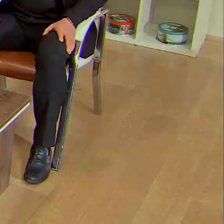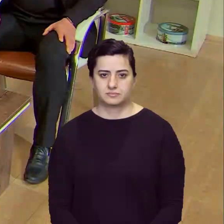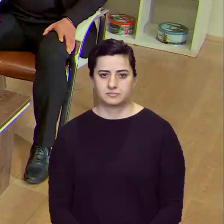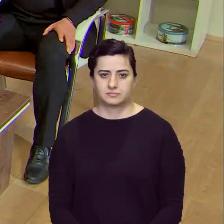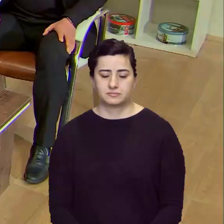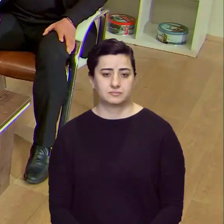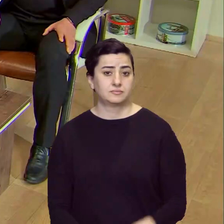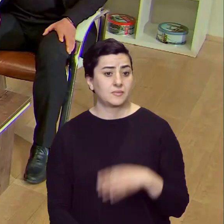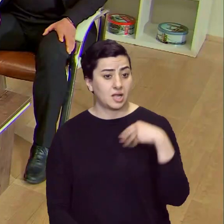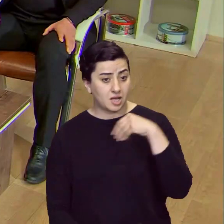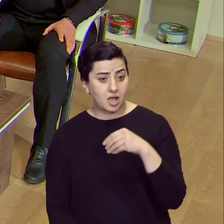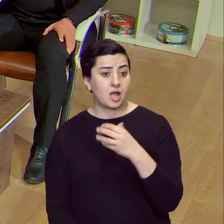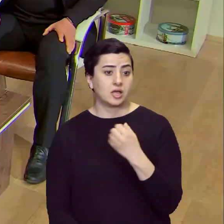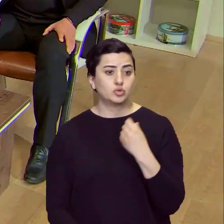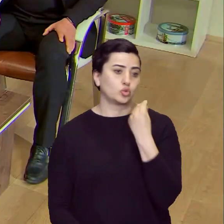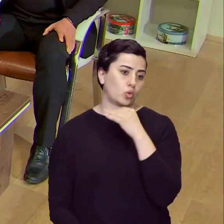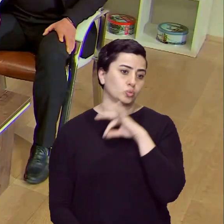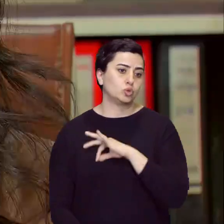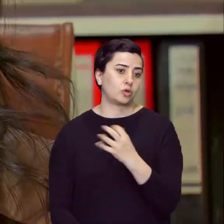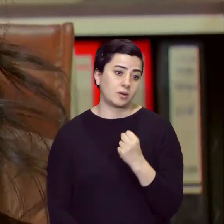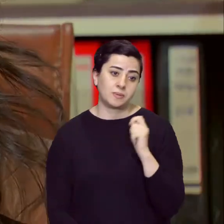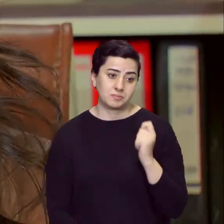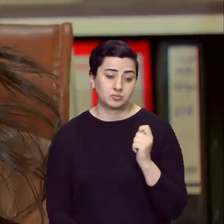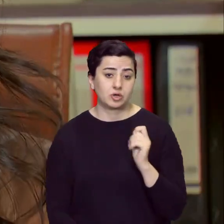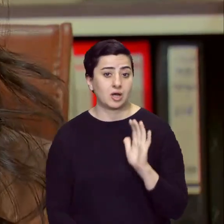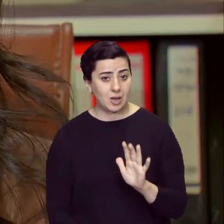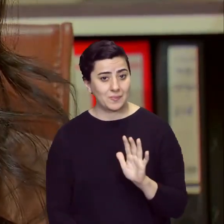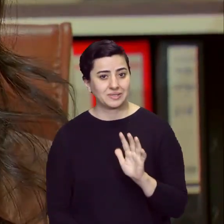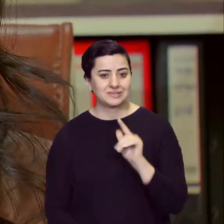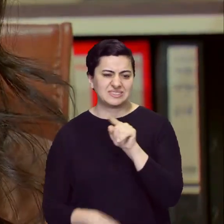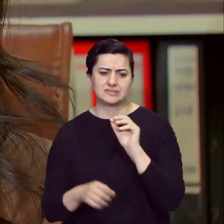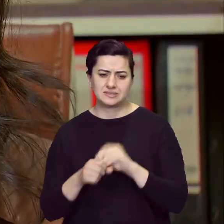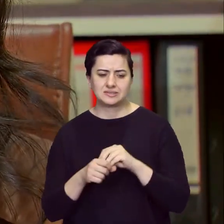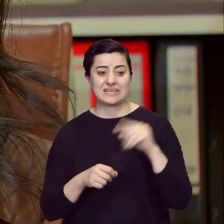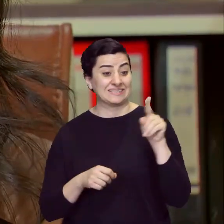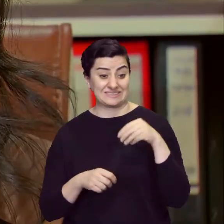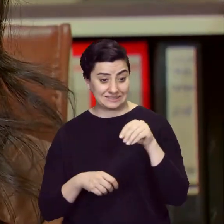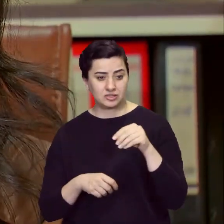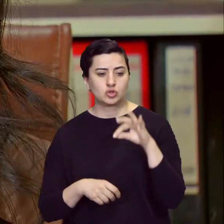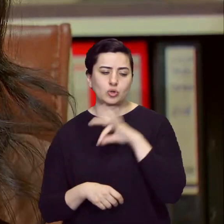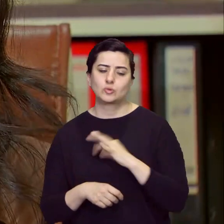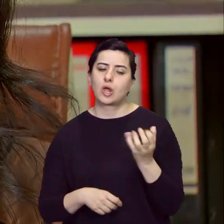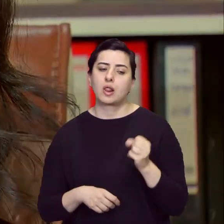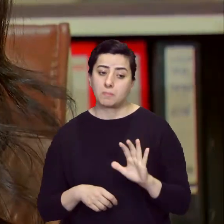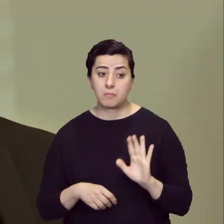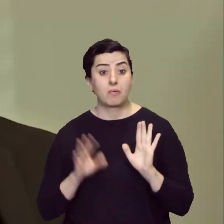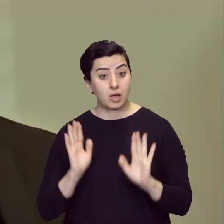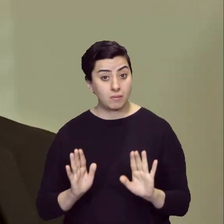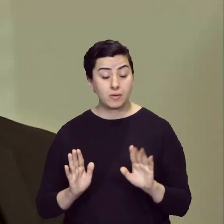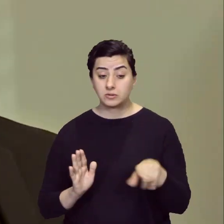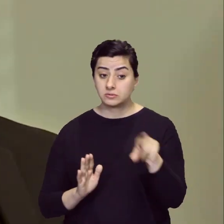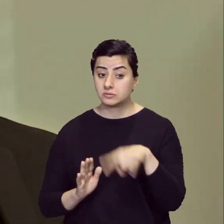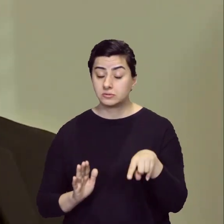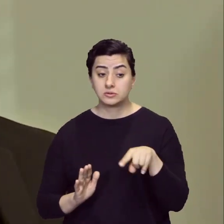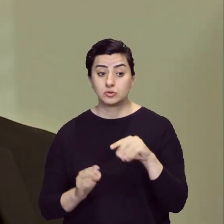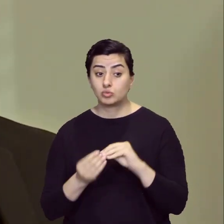Emlakçı. Hem alıcı hem satıcıdan komisyon alıyoruz. Ama bu seferlik sizin için satıcıdan almayalım. Ama diğer koşullarda da